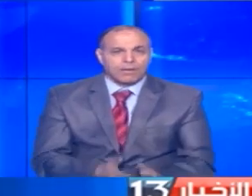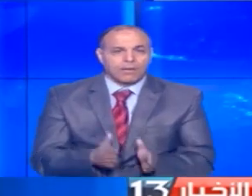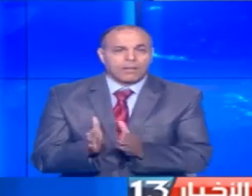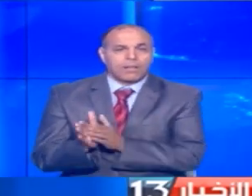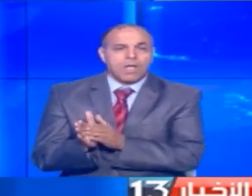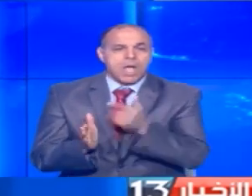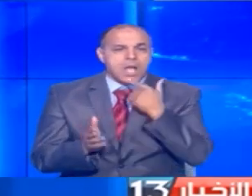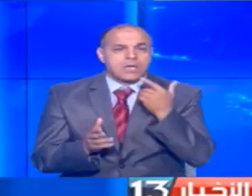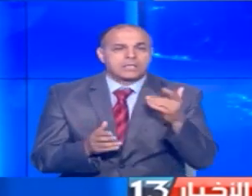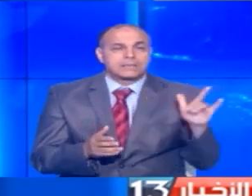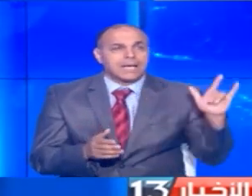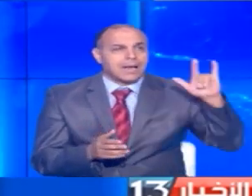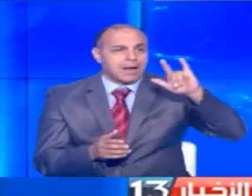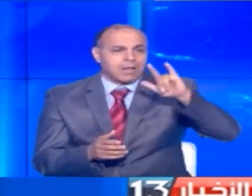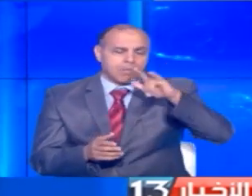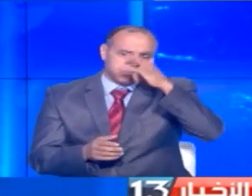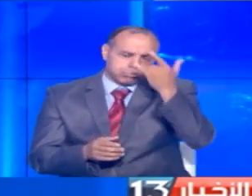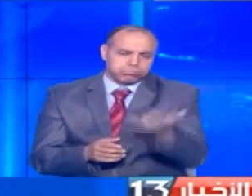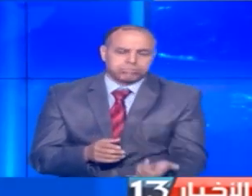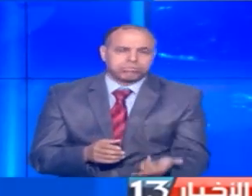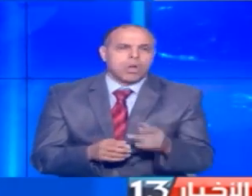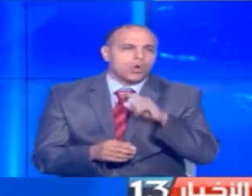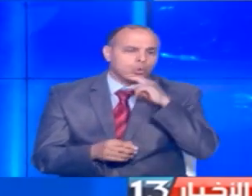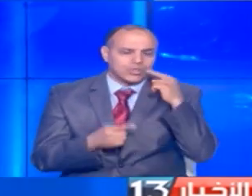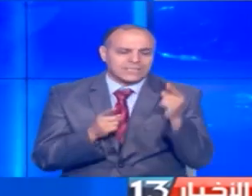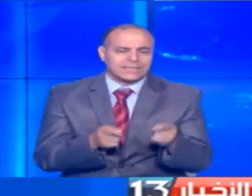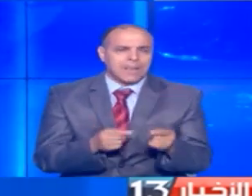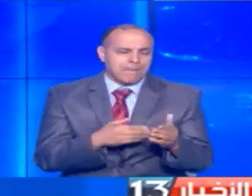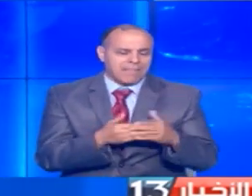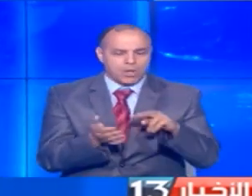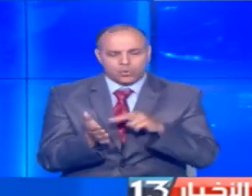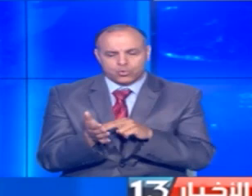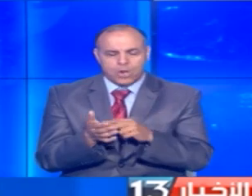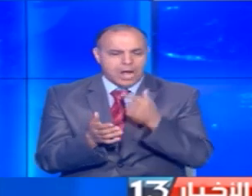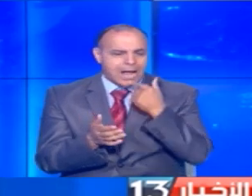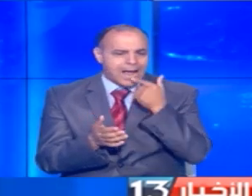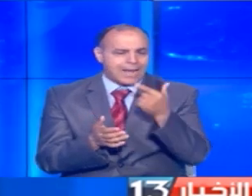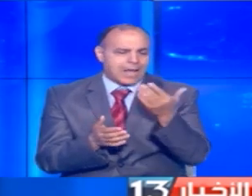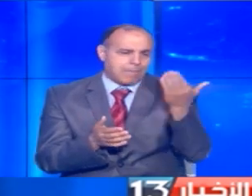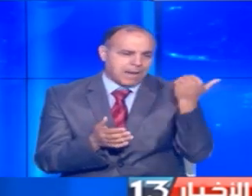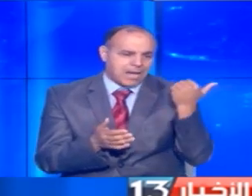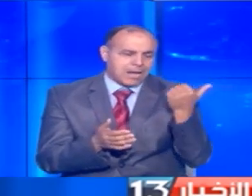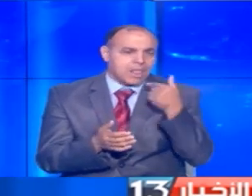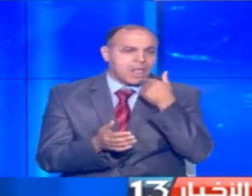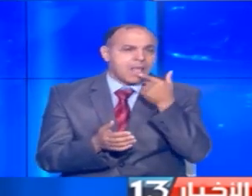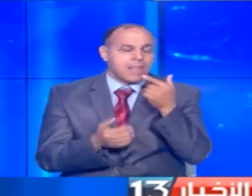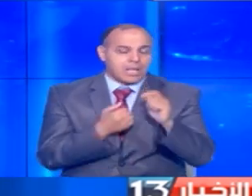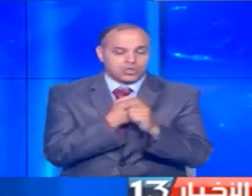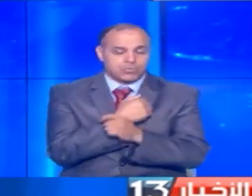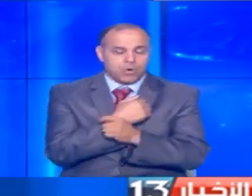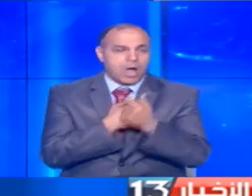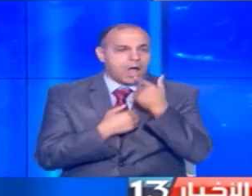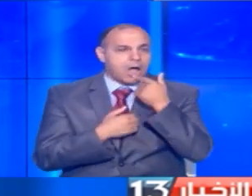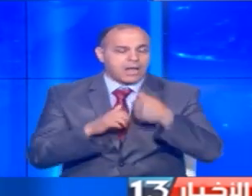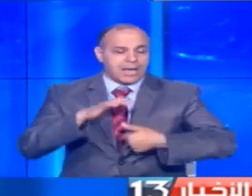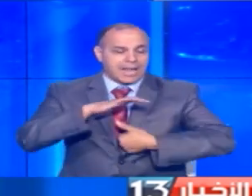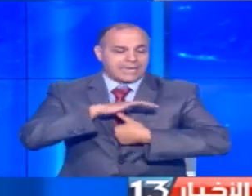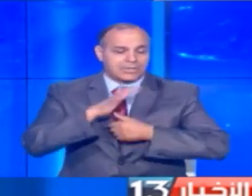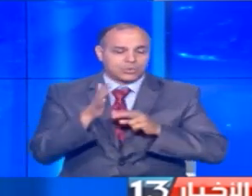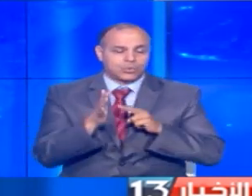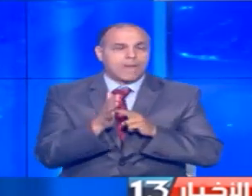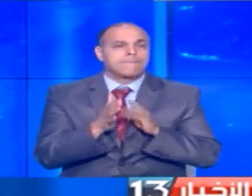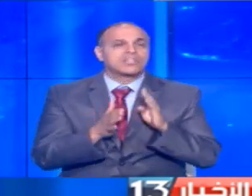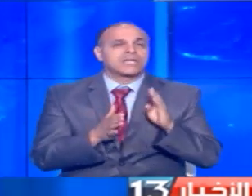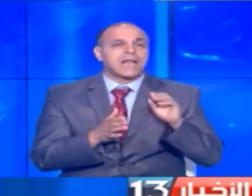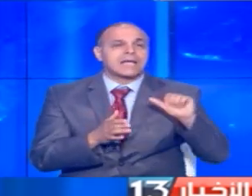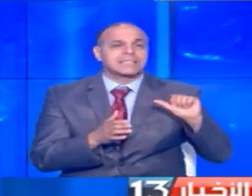خلفية إسقاط طائرة روسية قرب سوريا في وقت سابق من هذا الأسبوع، أرسل الرئيس السوري بشار